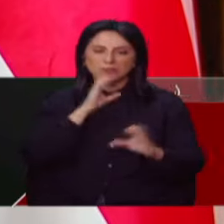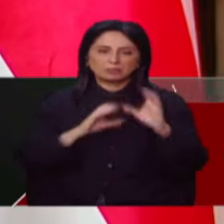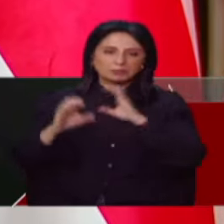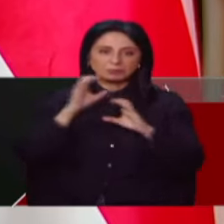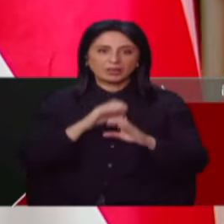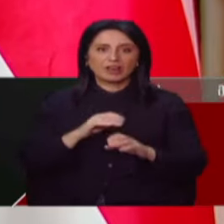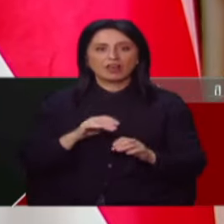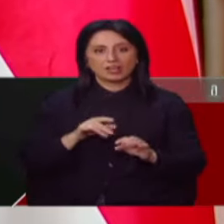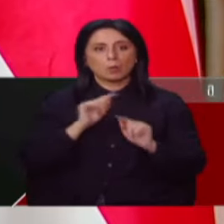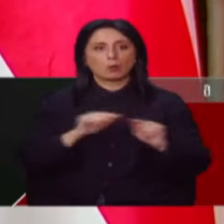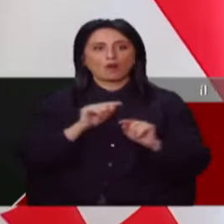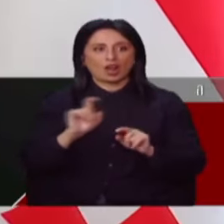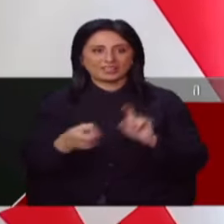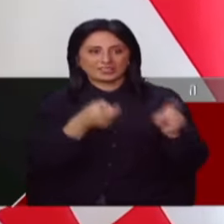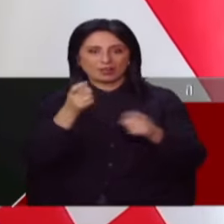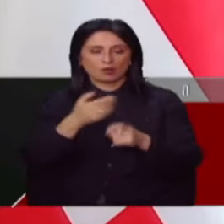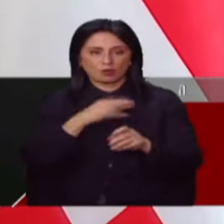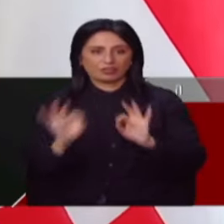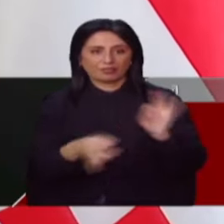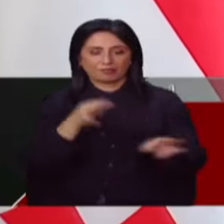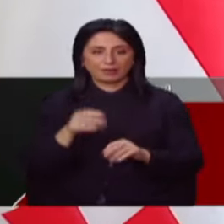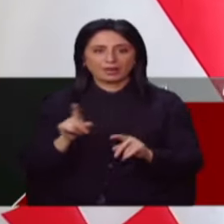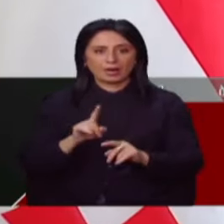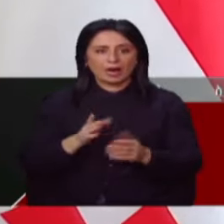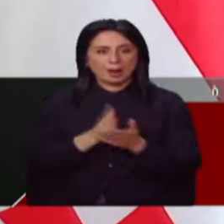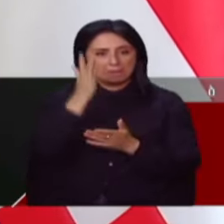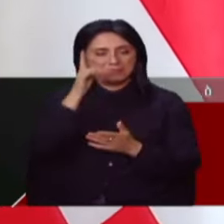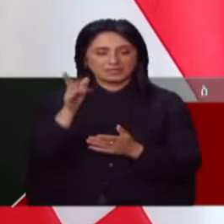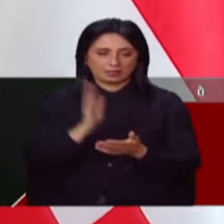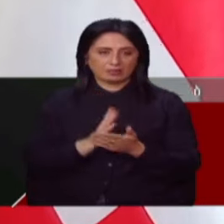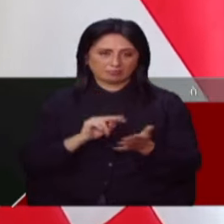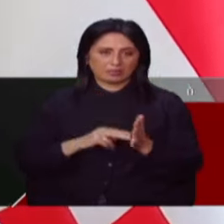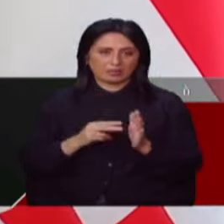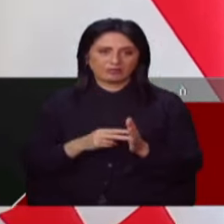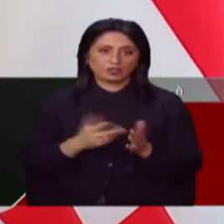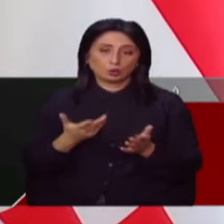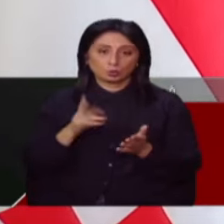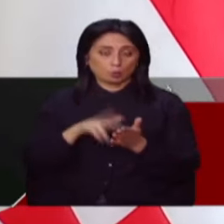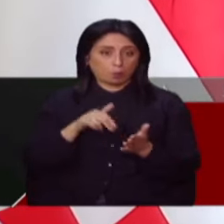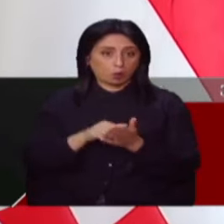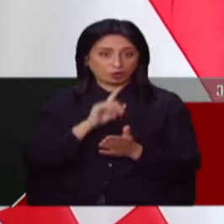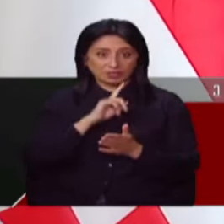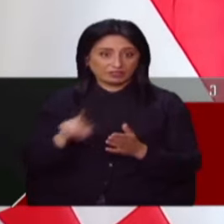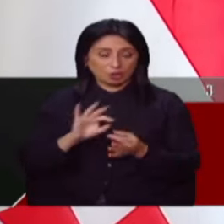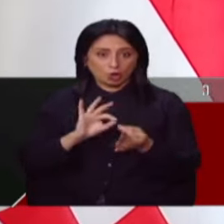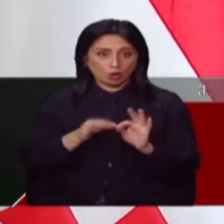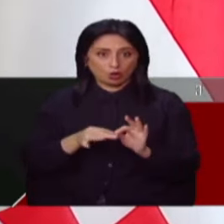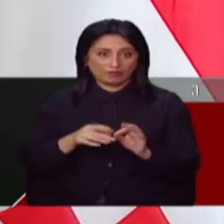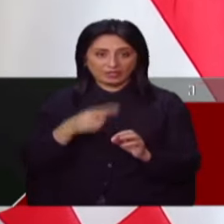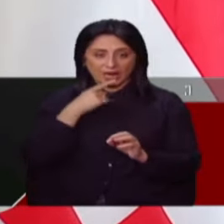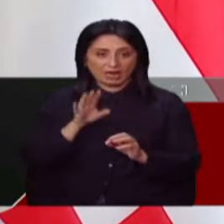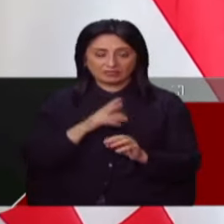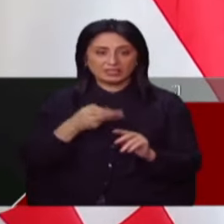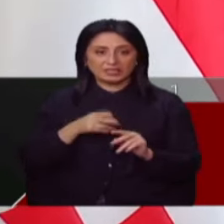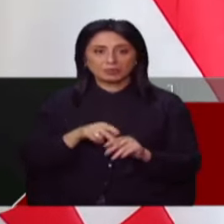რომ იქნება ვიღაც მეორე პროვოკაციაზე წამოვიდეს. ფიქრობ, ამასაც გარკვეული მიზანი გააჩნია. Თუ ბოდიშს არ მოიხდის კონკრეტულად, არ